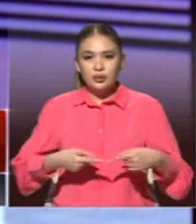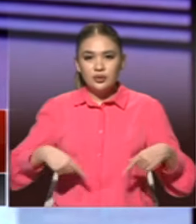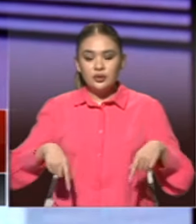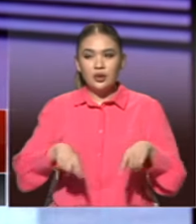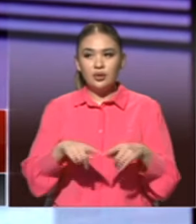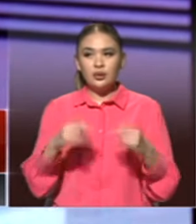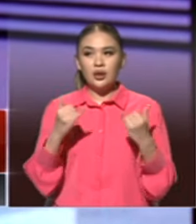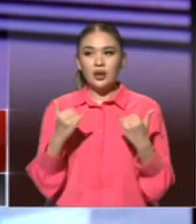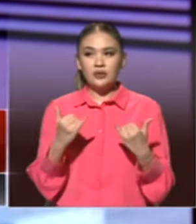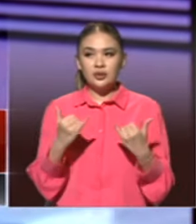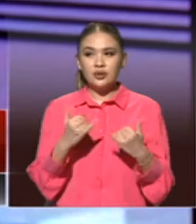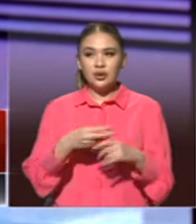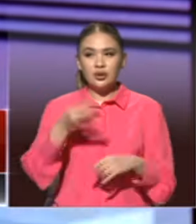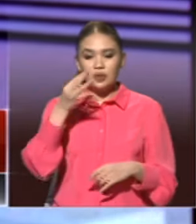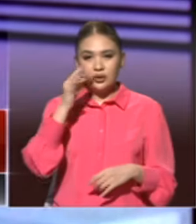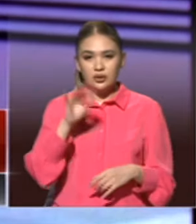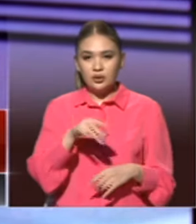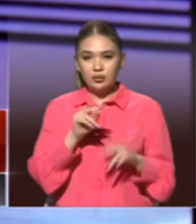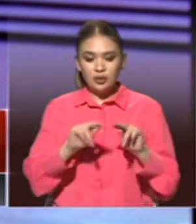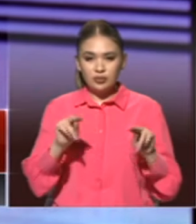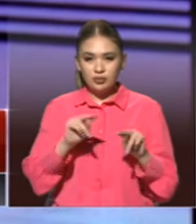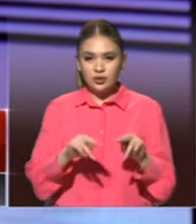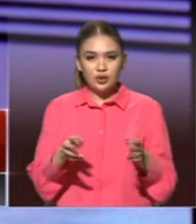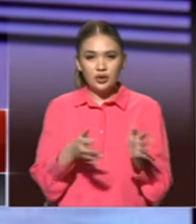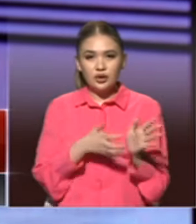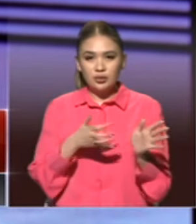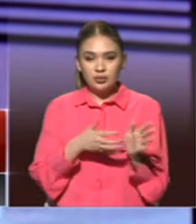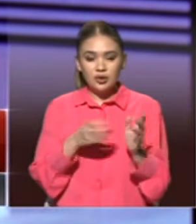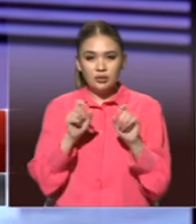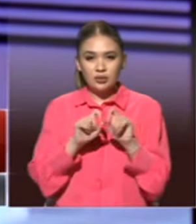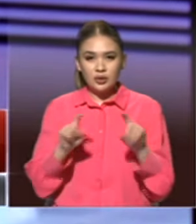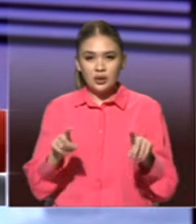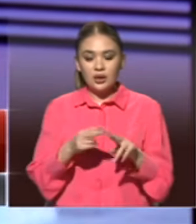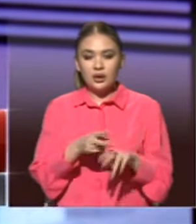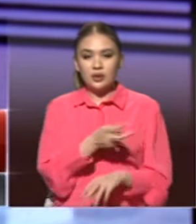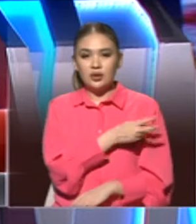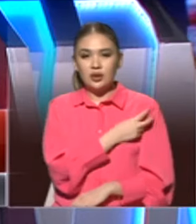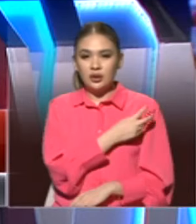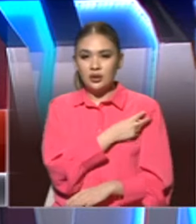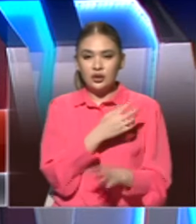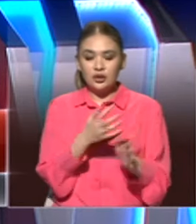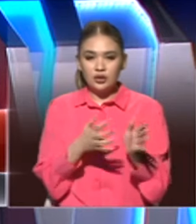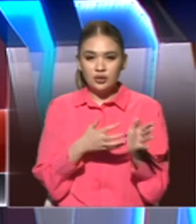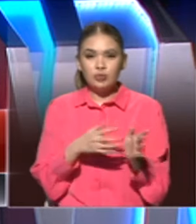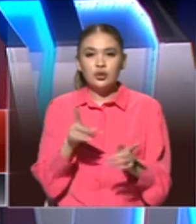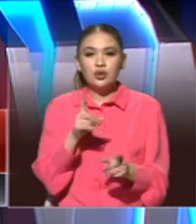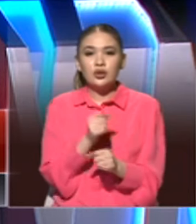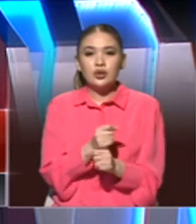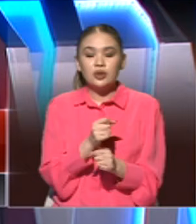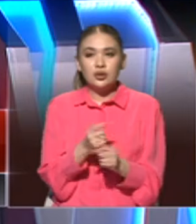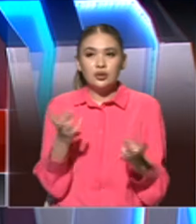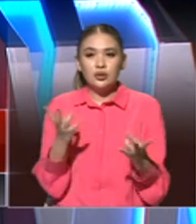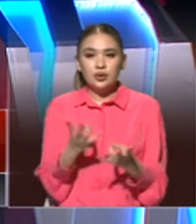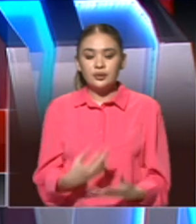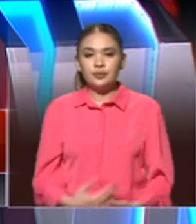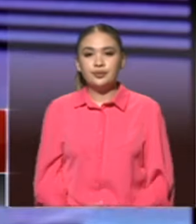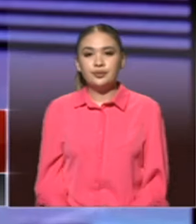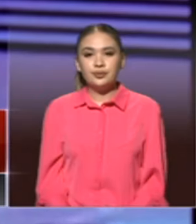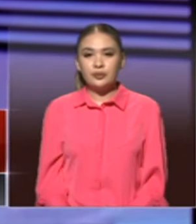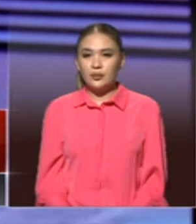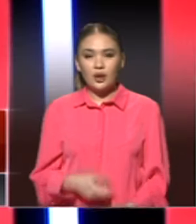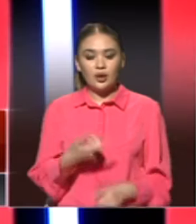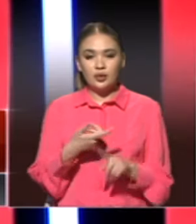қазір мамандар жетпейді, ұстаздар мектепте, дәрігер жетпейді. Ал не істеу керек соны? Гидролог мамандары жетпейді,